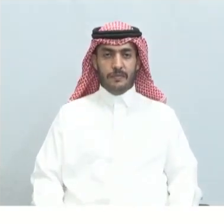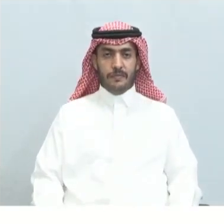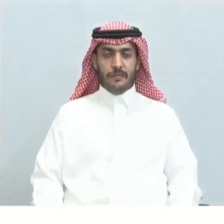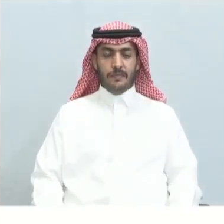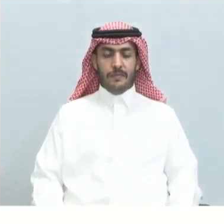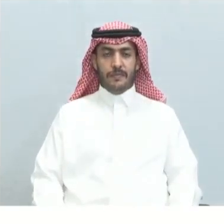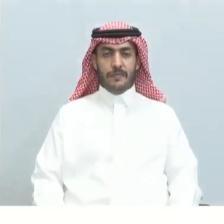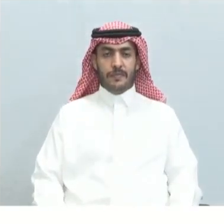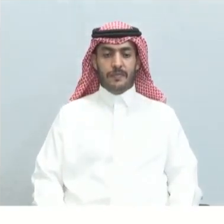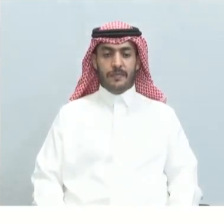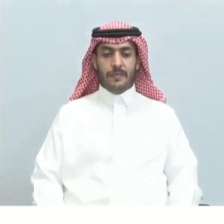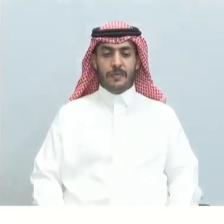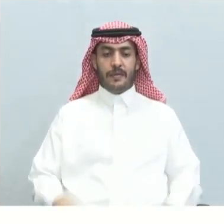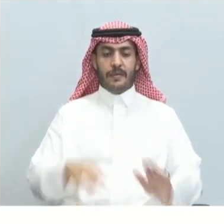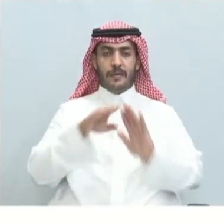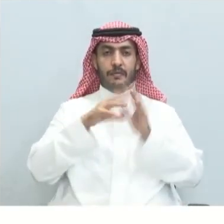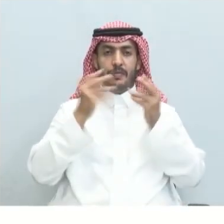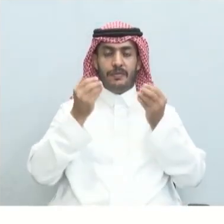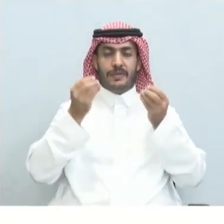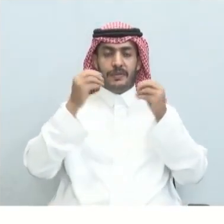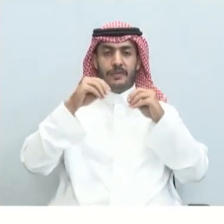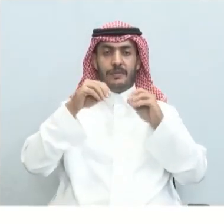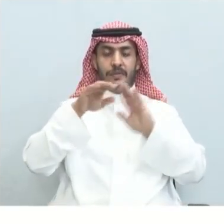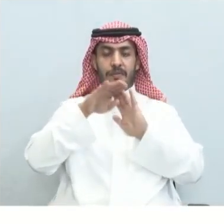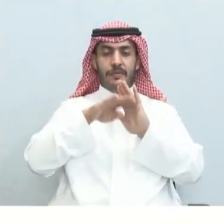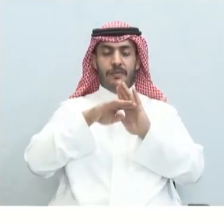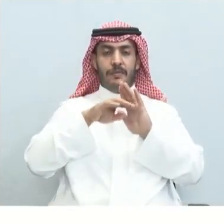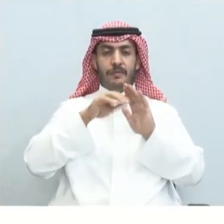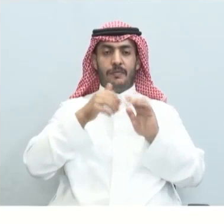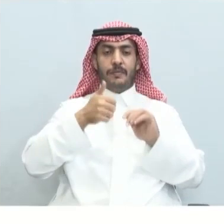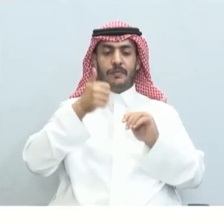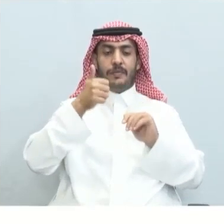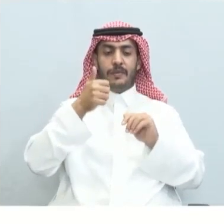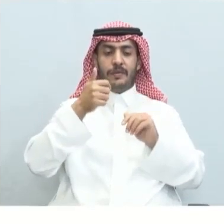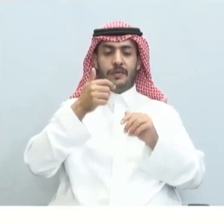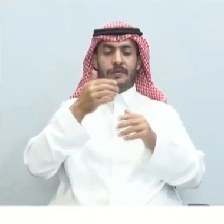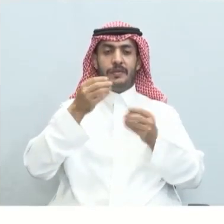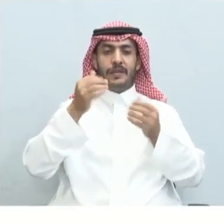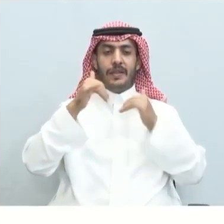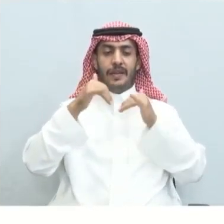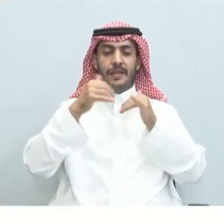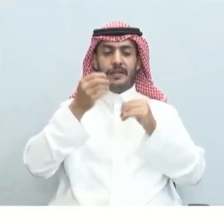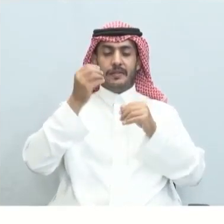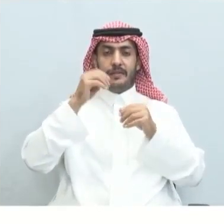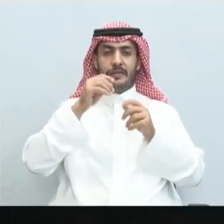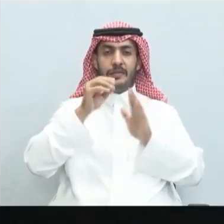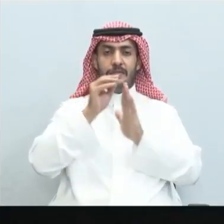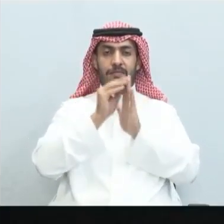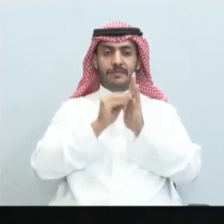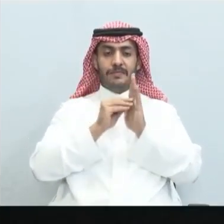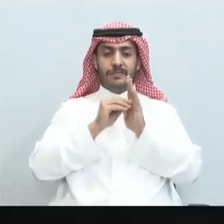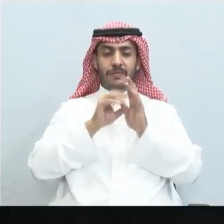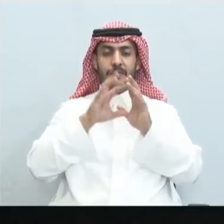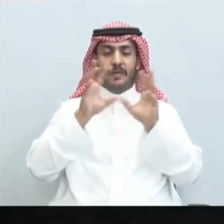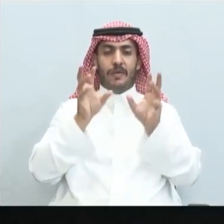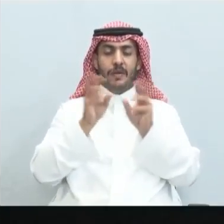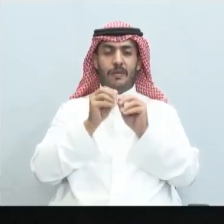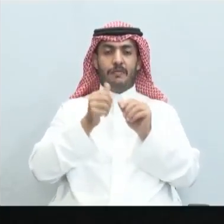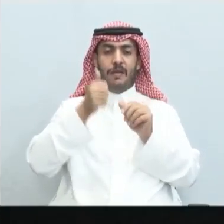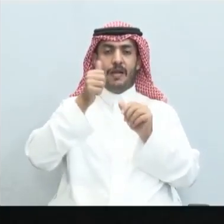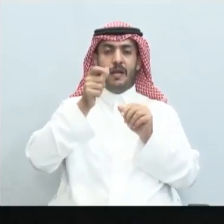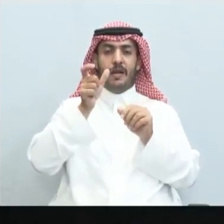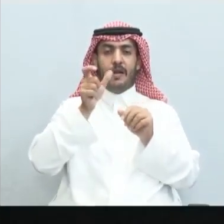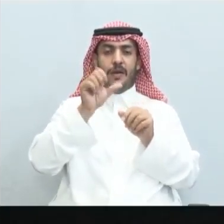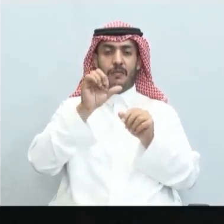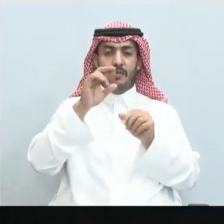وللحصول على معلومات اكثر فانهم يقومون ببناء نمذجه او نموذج